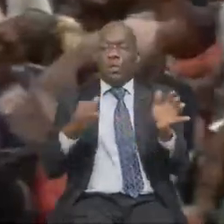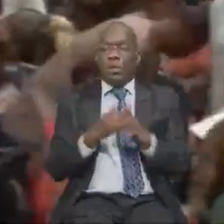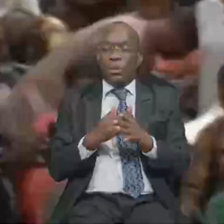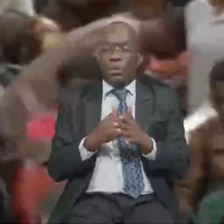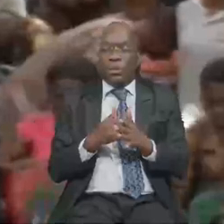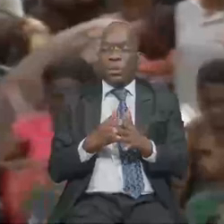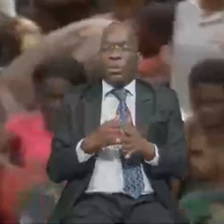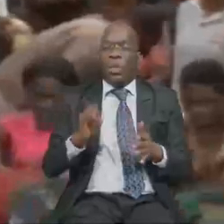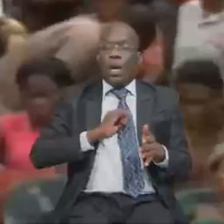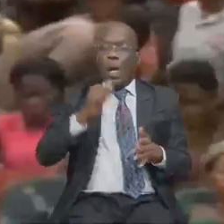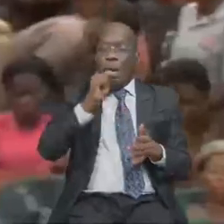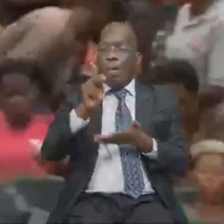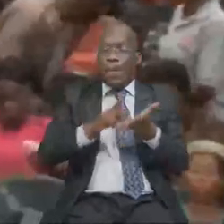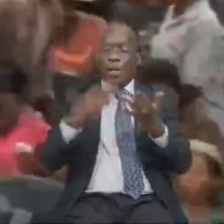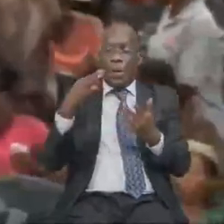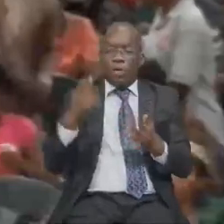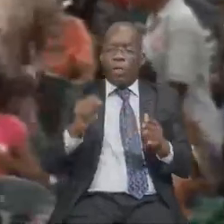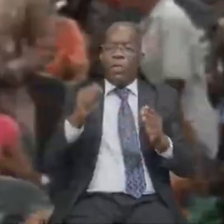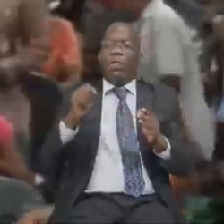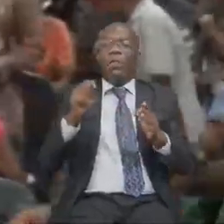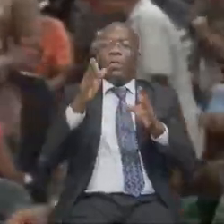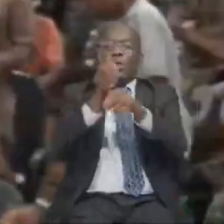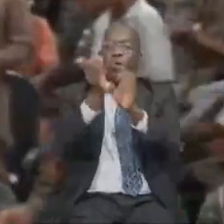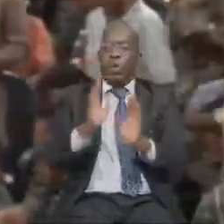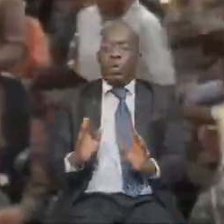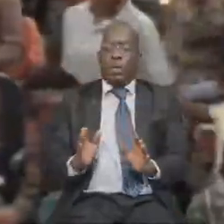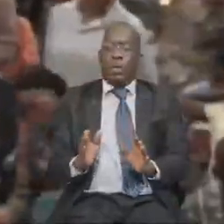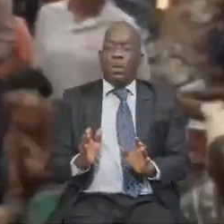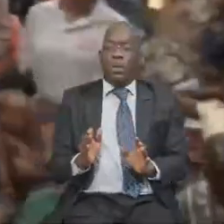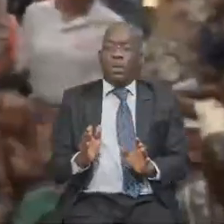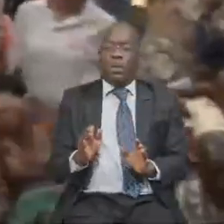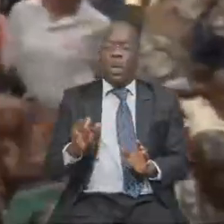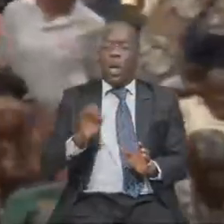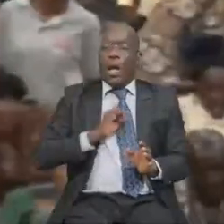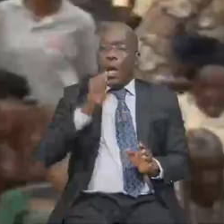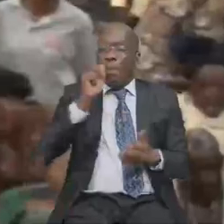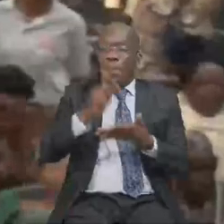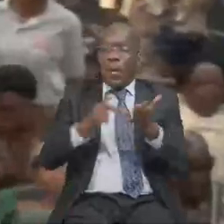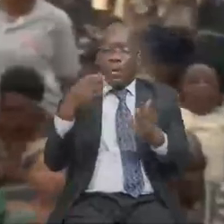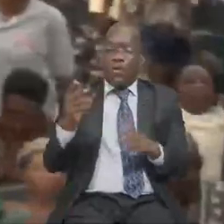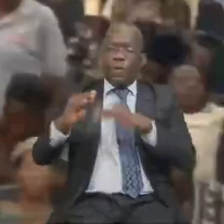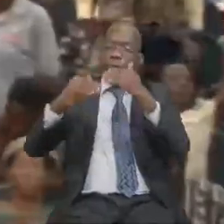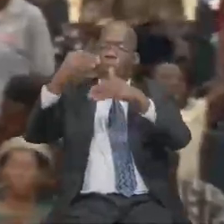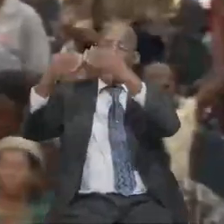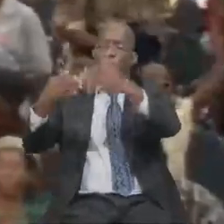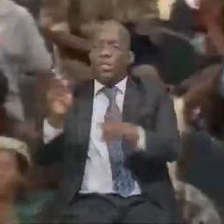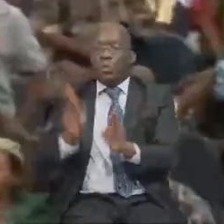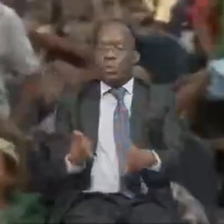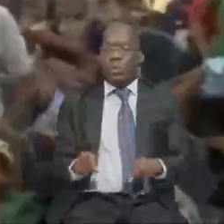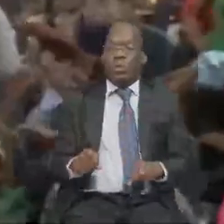de l'équipe gagnante. Je ferai partie des gens qui progressent, prêts à progresser. Parle au